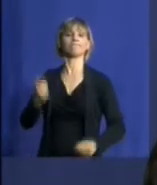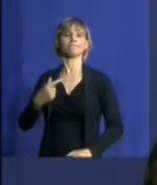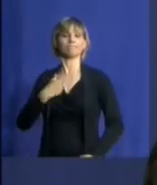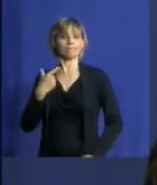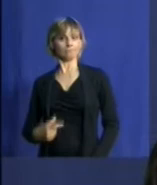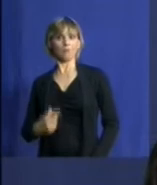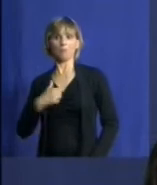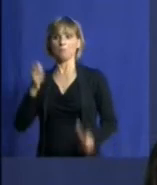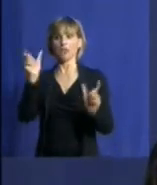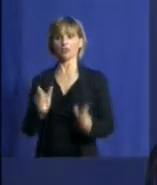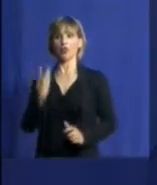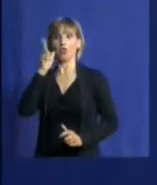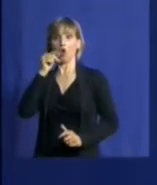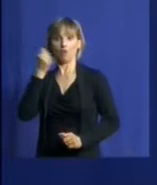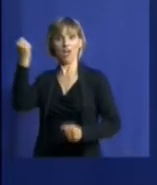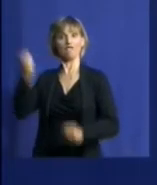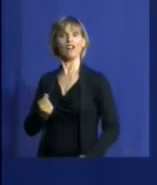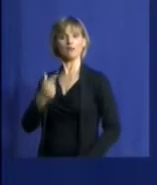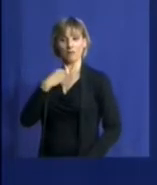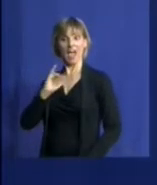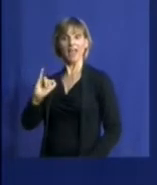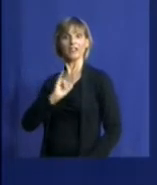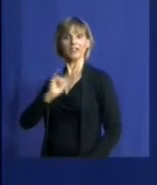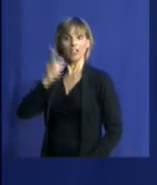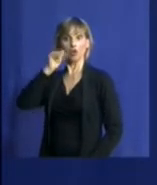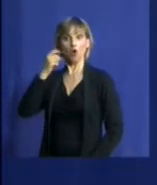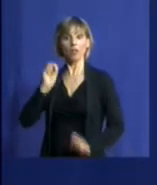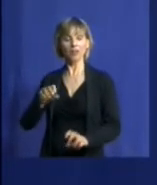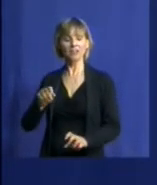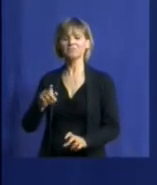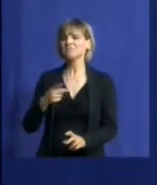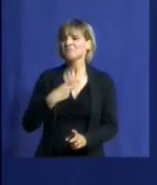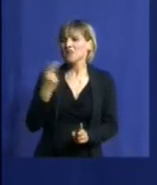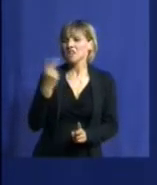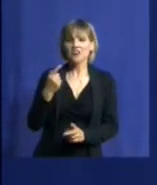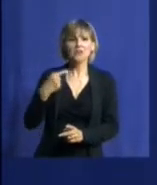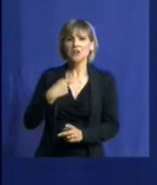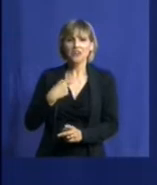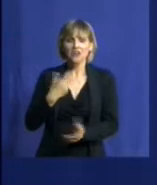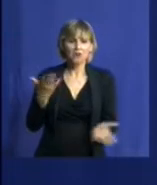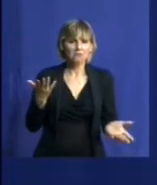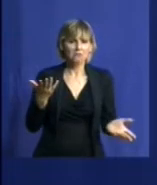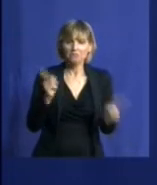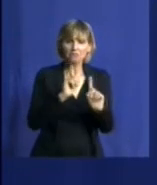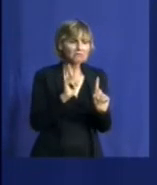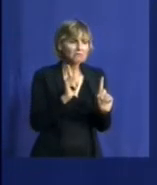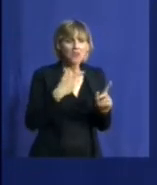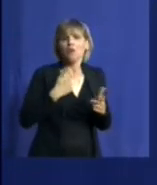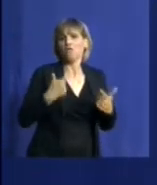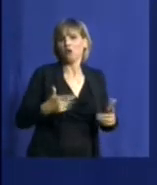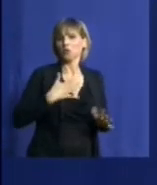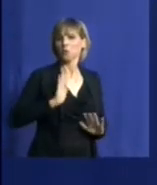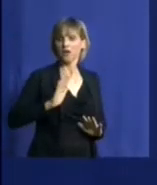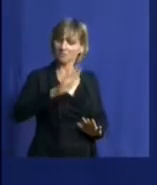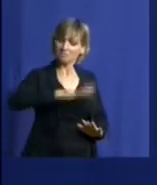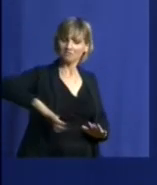mai capitato, nel dover affermare proprio la tua identità? No, in realtà no, perché sono stata molto fortunata e sono cresciuta